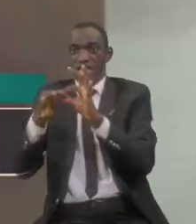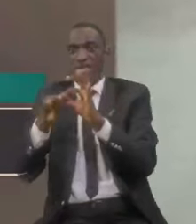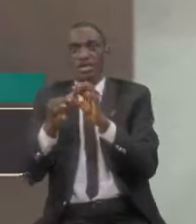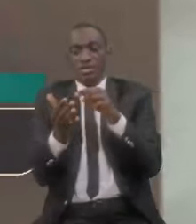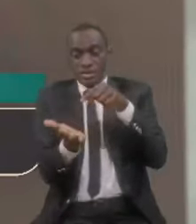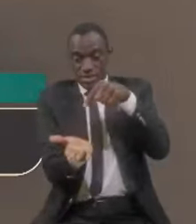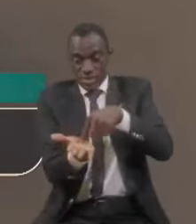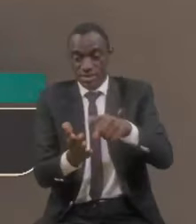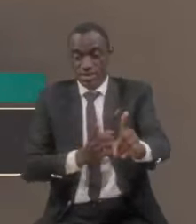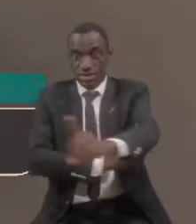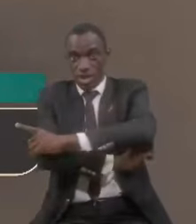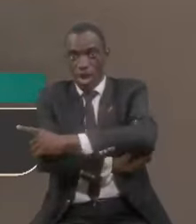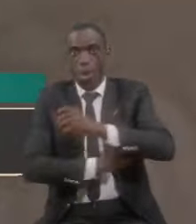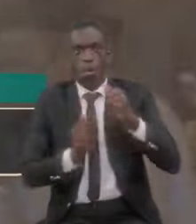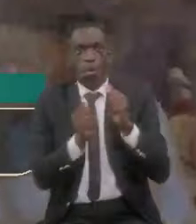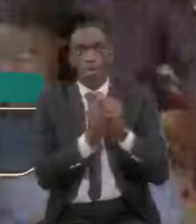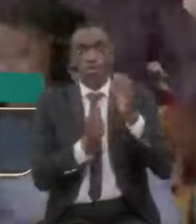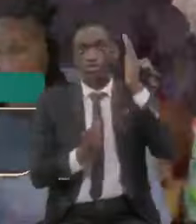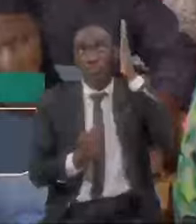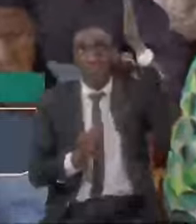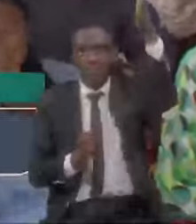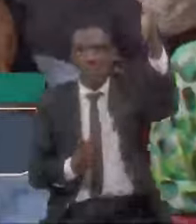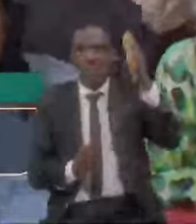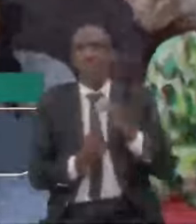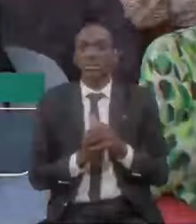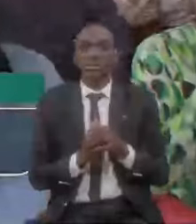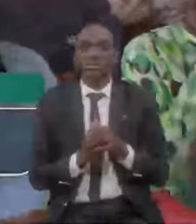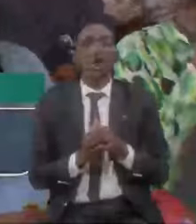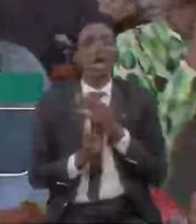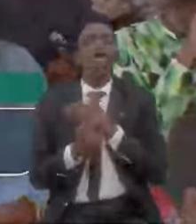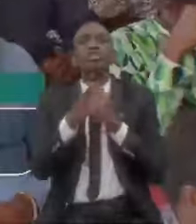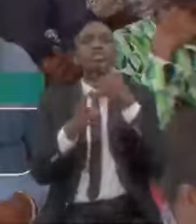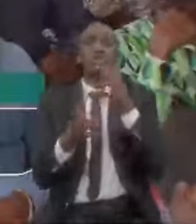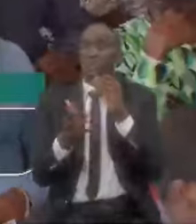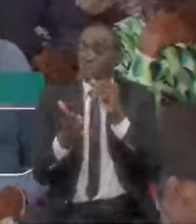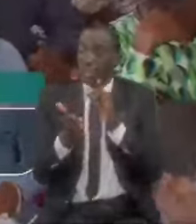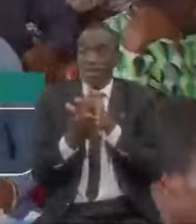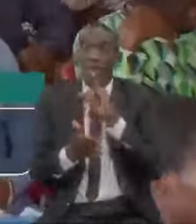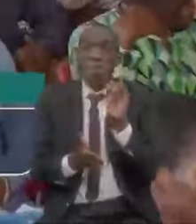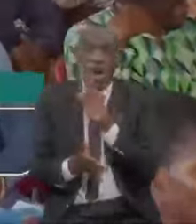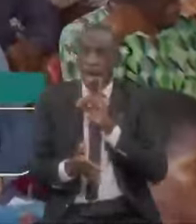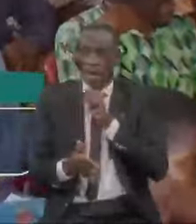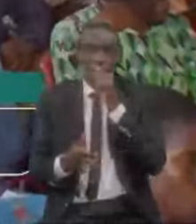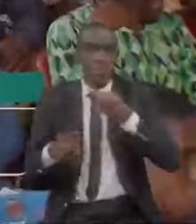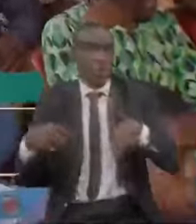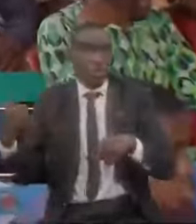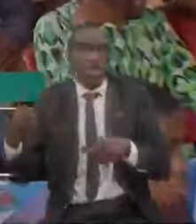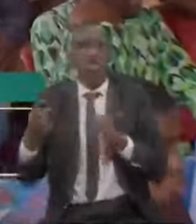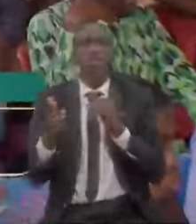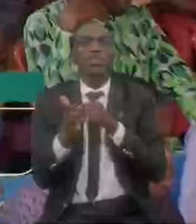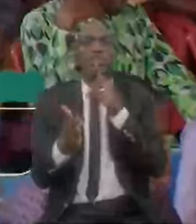Et vous vous dites, voici là où je vais. C'est ce lien qui vous aide